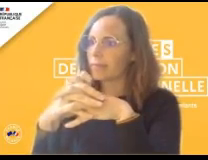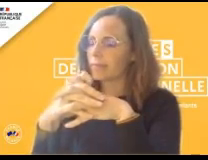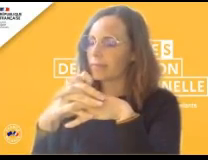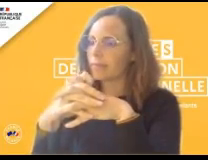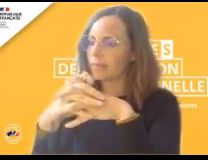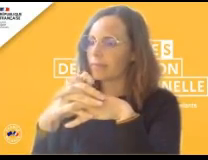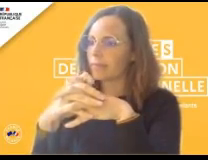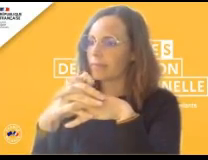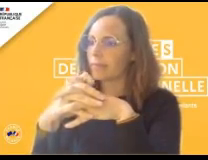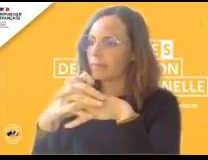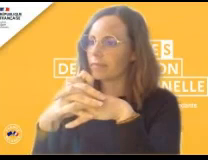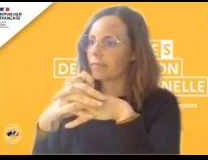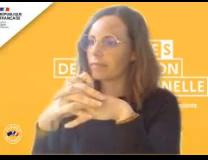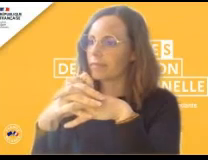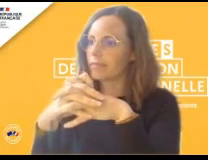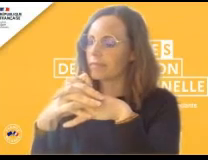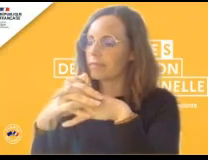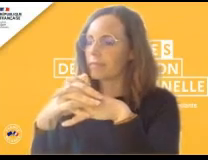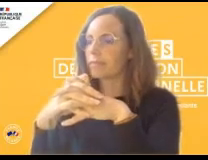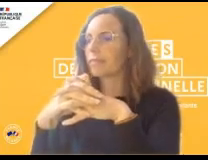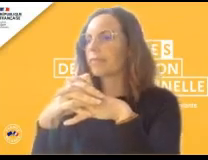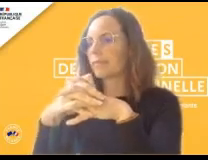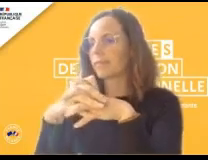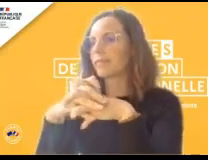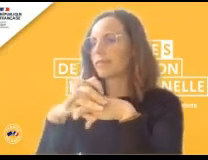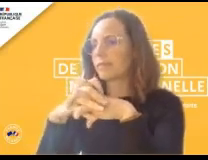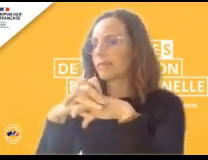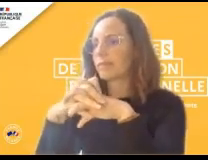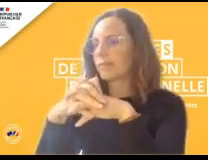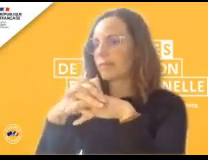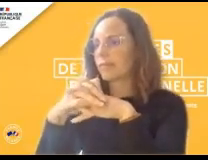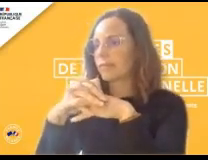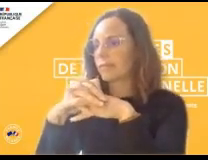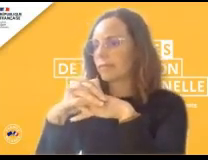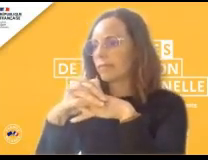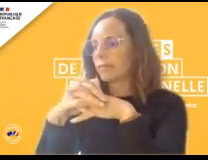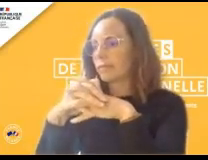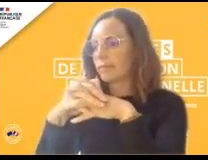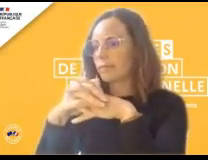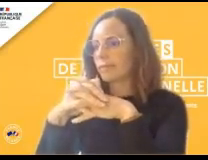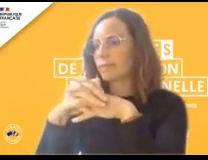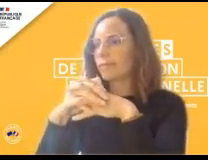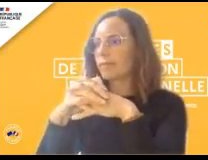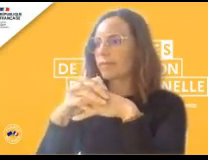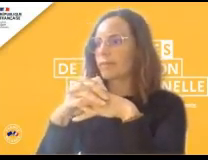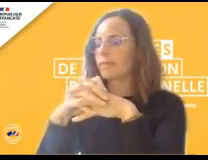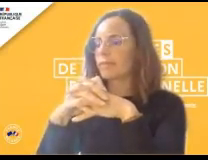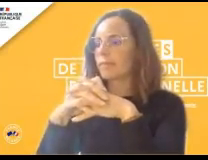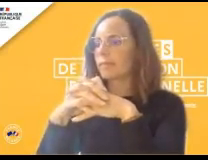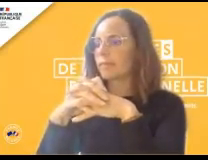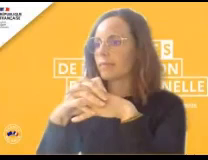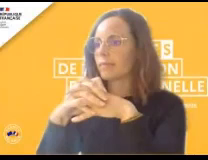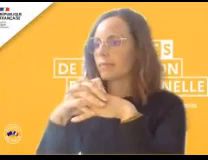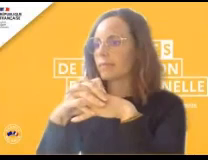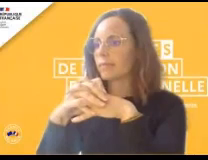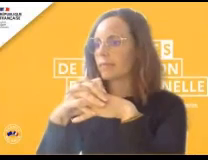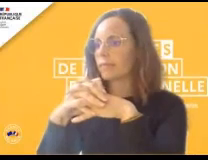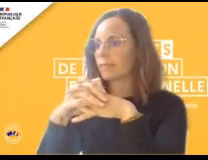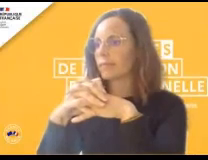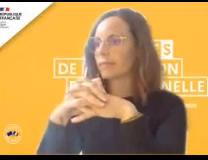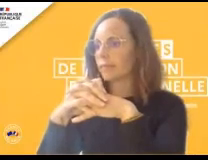cette logique d'employabilité. Et en tant que financeur, on assure aussi un suivi de cet